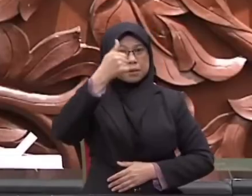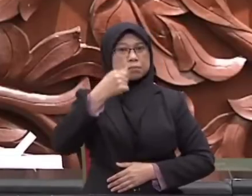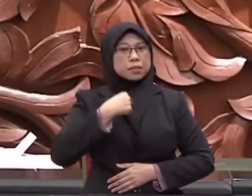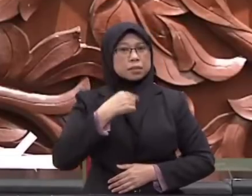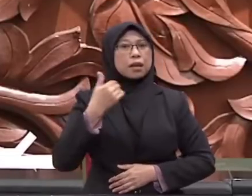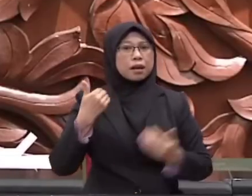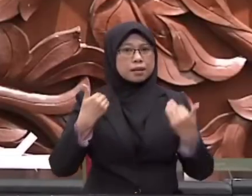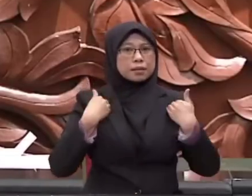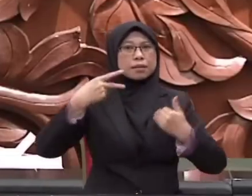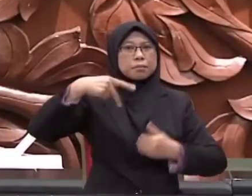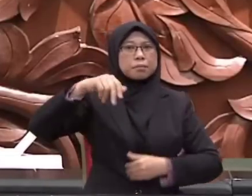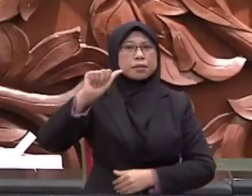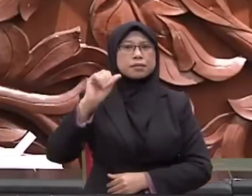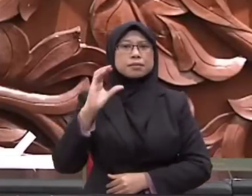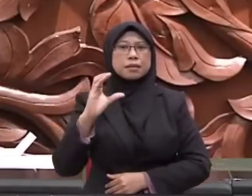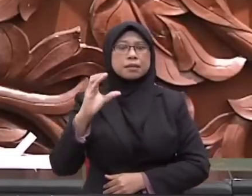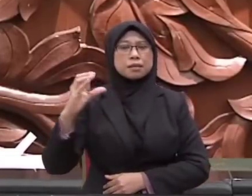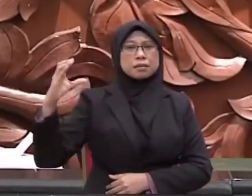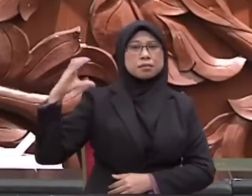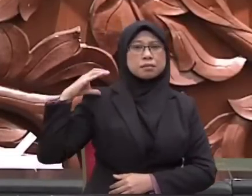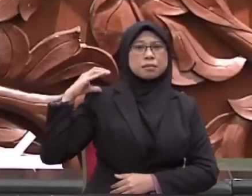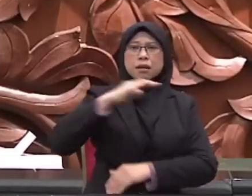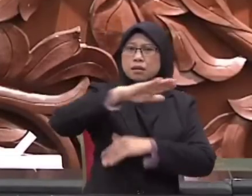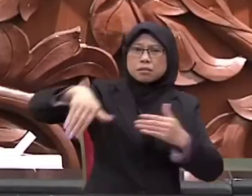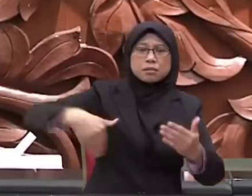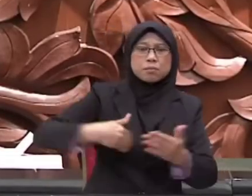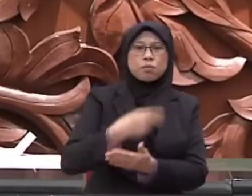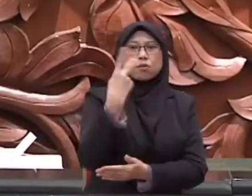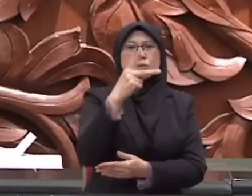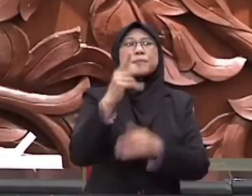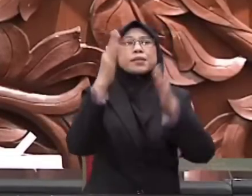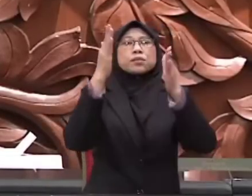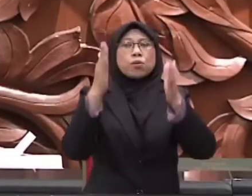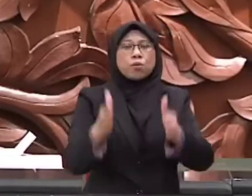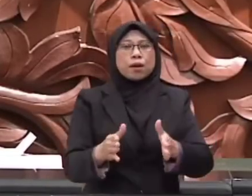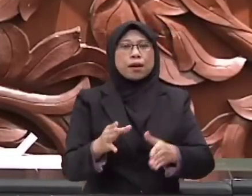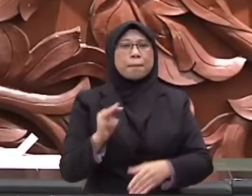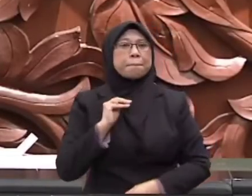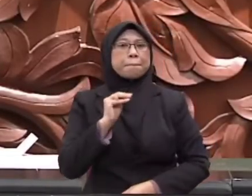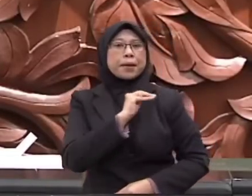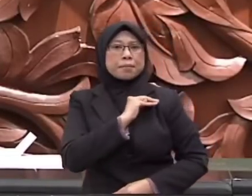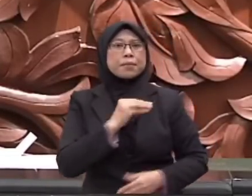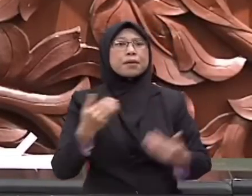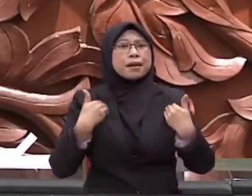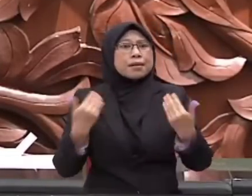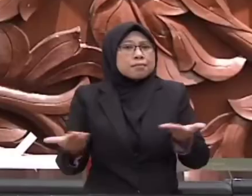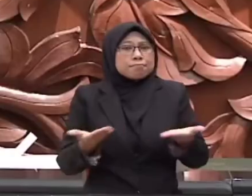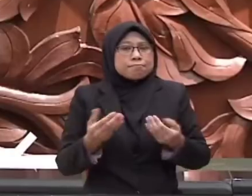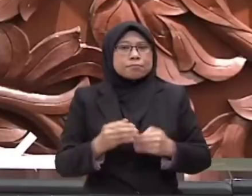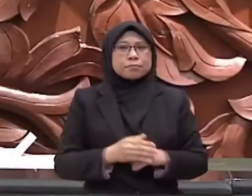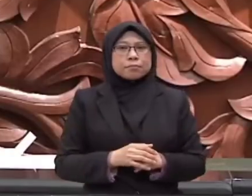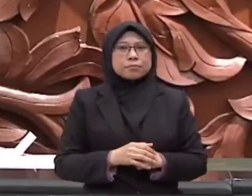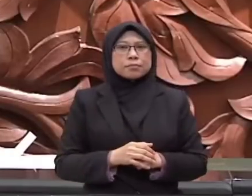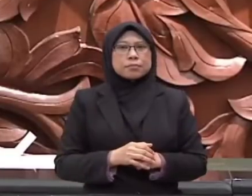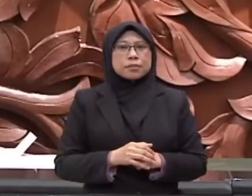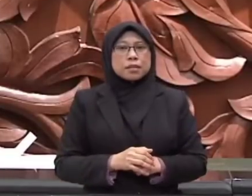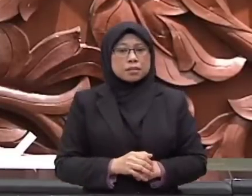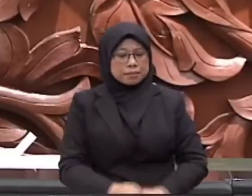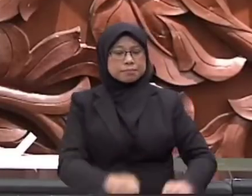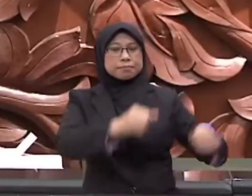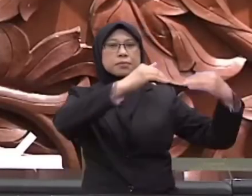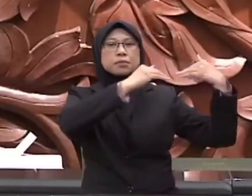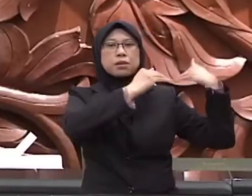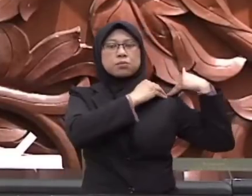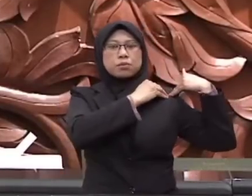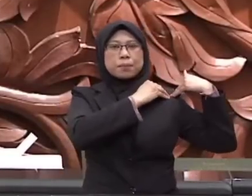PAC, chairman di sini, dan semua 12 orang member berada di sini, maka adalah menjadi